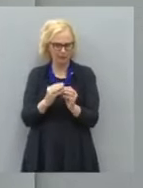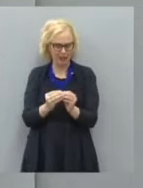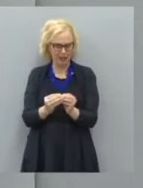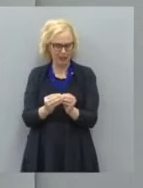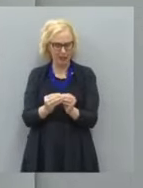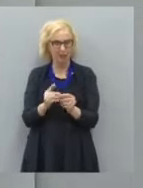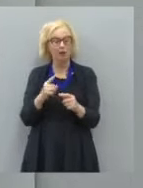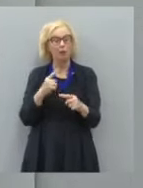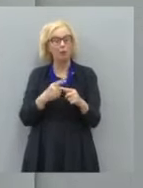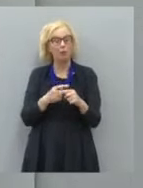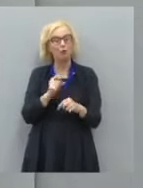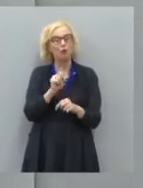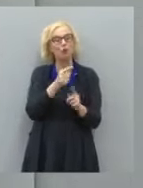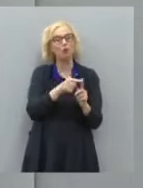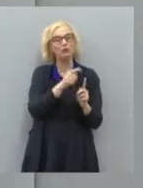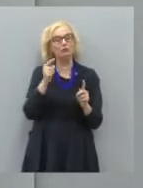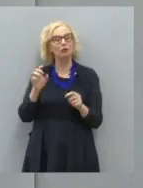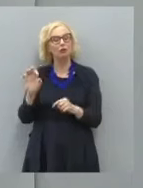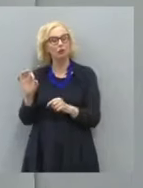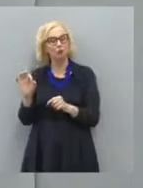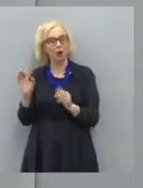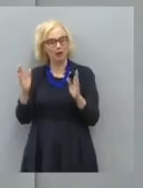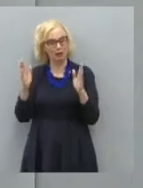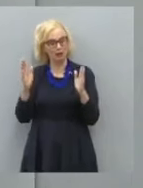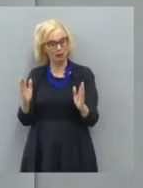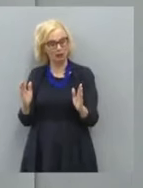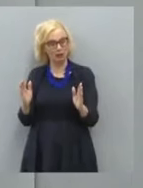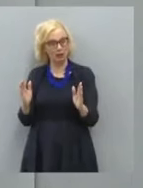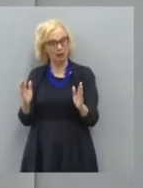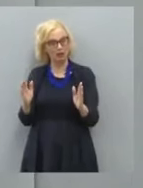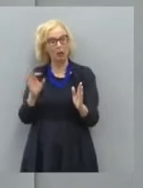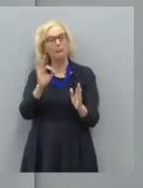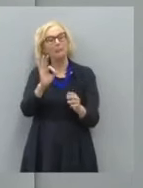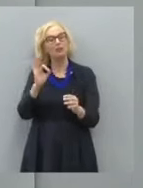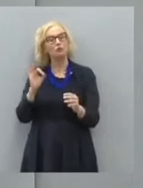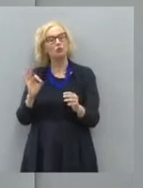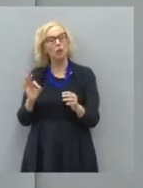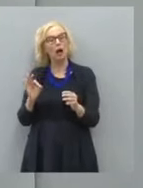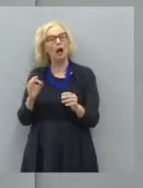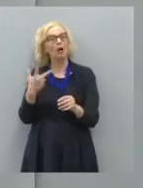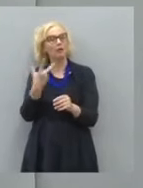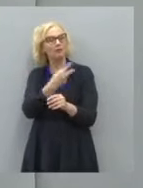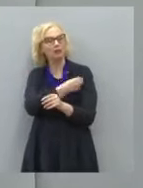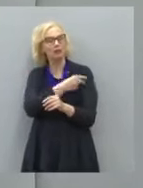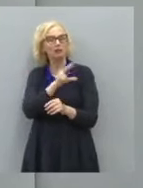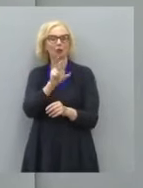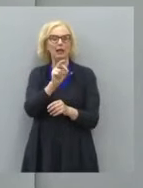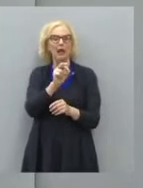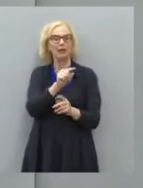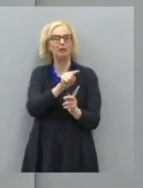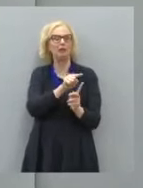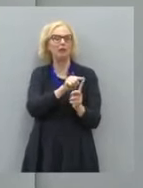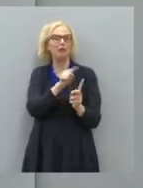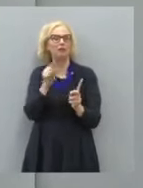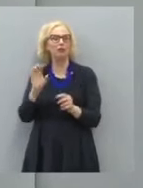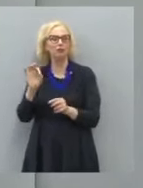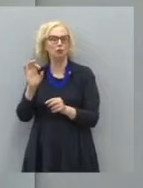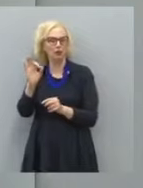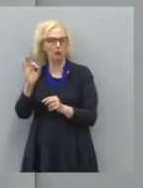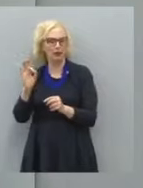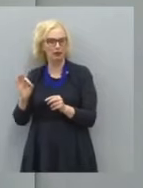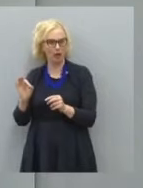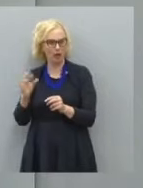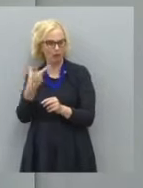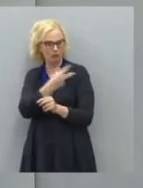categorie dai 12 ai 50 anni in cui la percentuale di copertura varia tra il 30 e 50 per cento